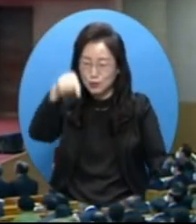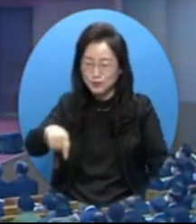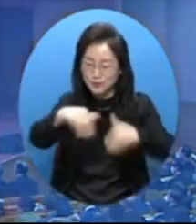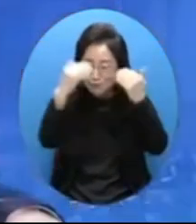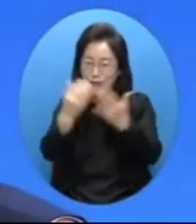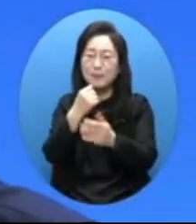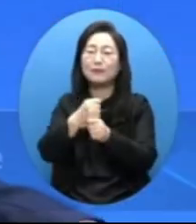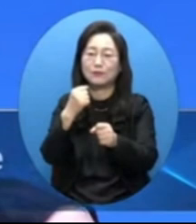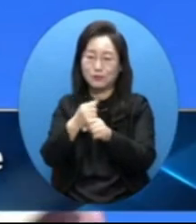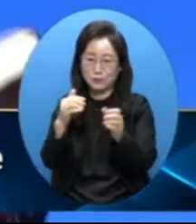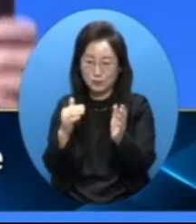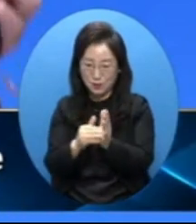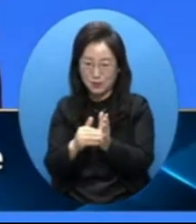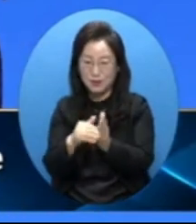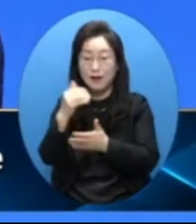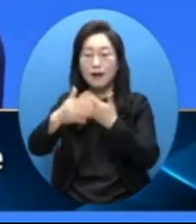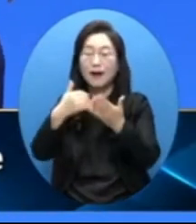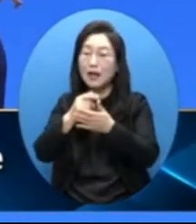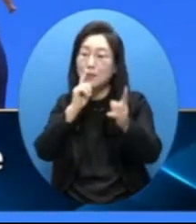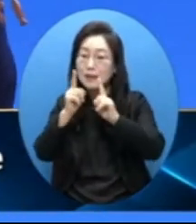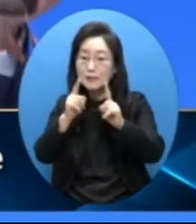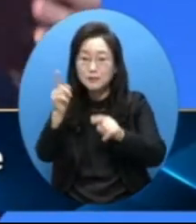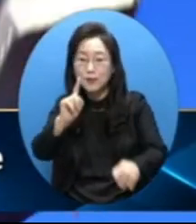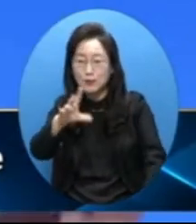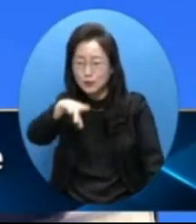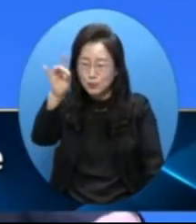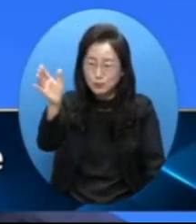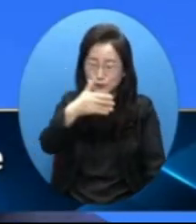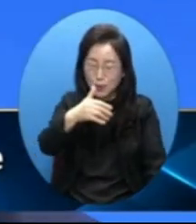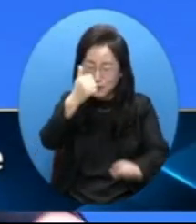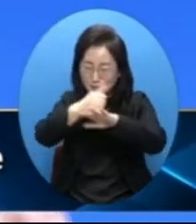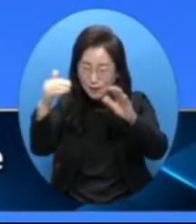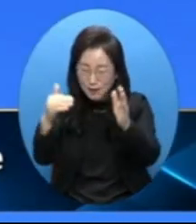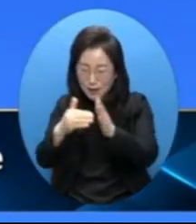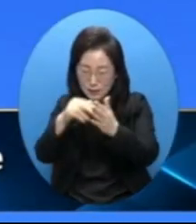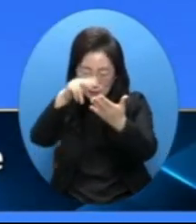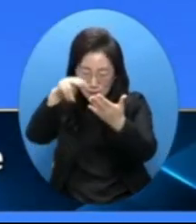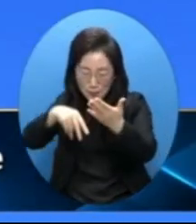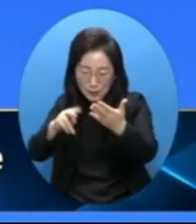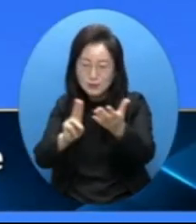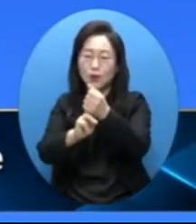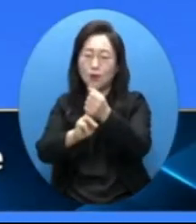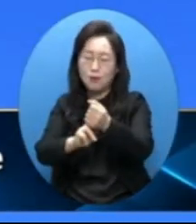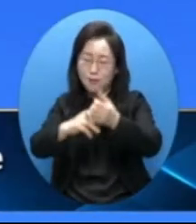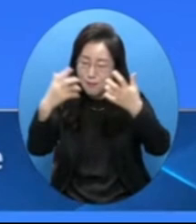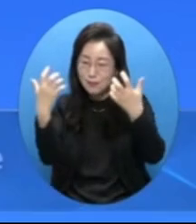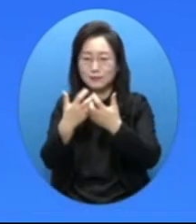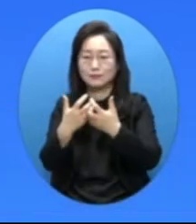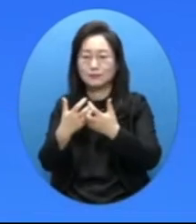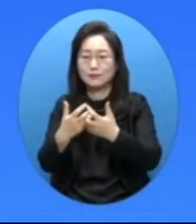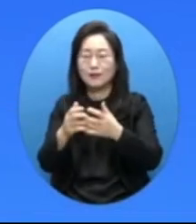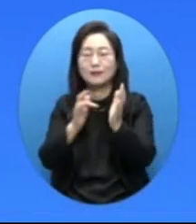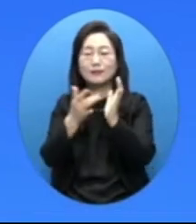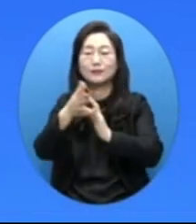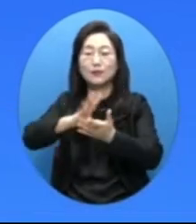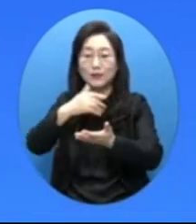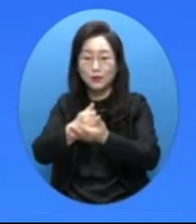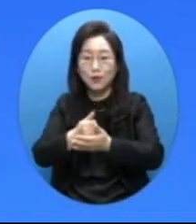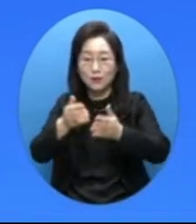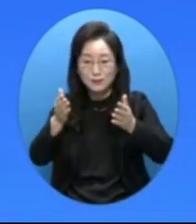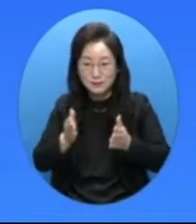지으셨습니다이 하나님의 말씀은 처음부터 끝까지 기적의 말씀으로 가득 차 있습니다 예수 그리스도의